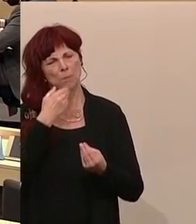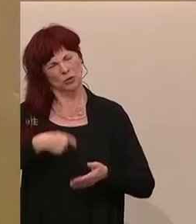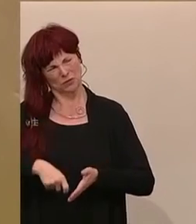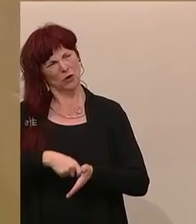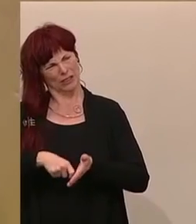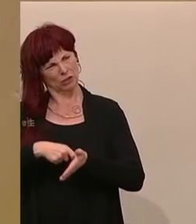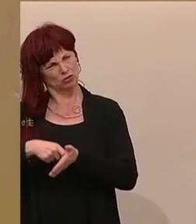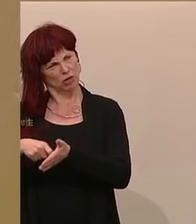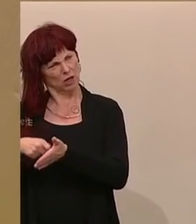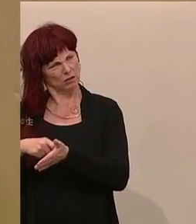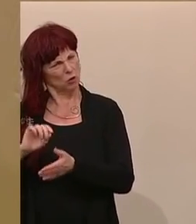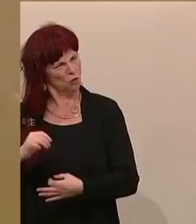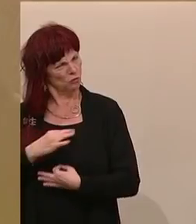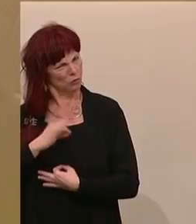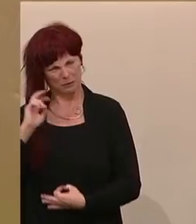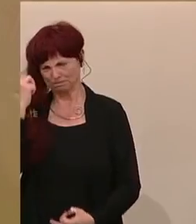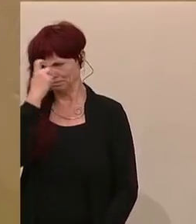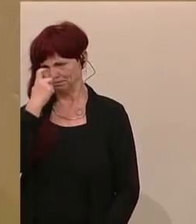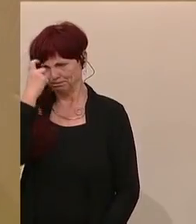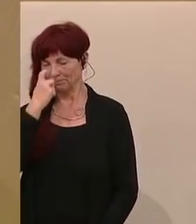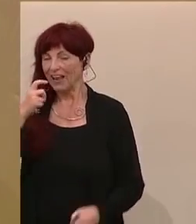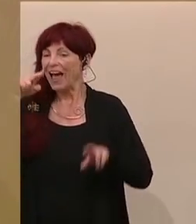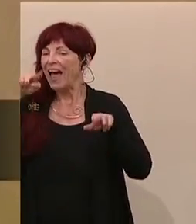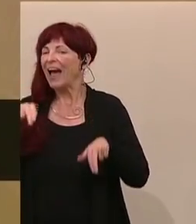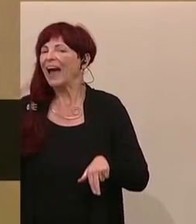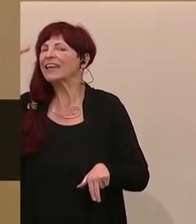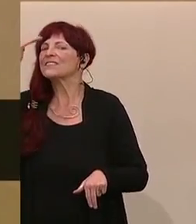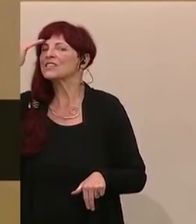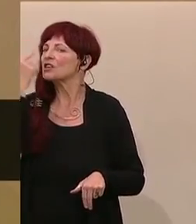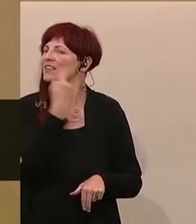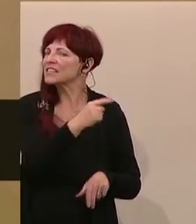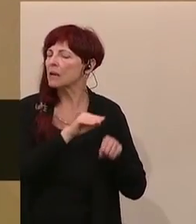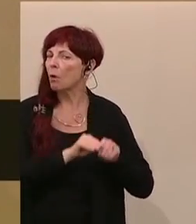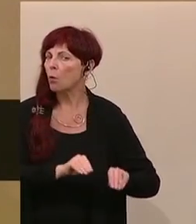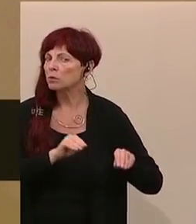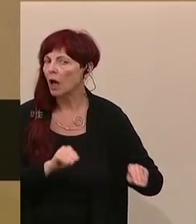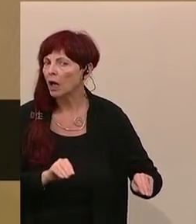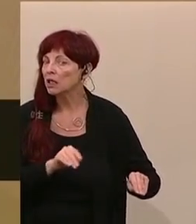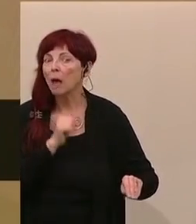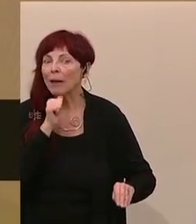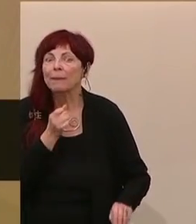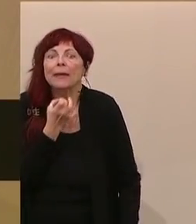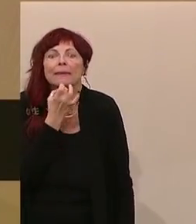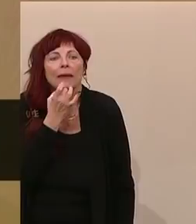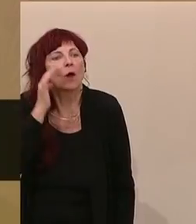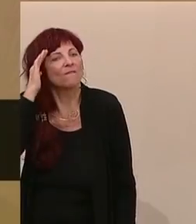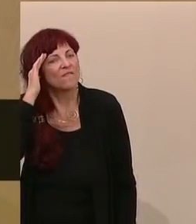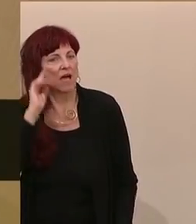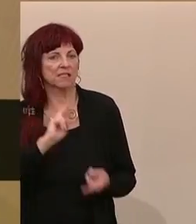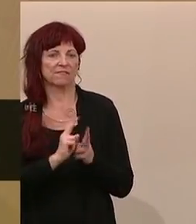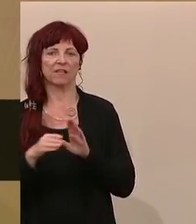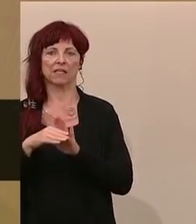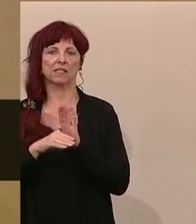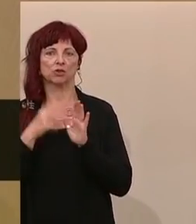ist, wie ungenau ein Rechtswissenschaftler, der auch noch unterrichtet, hier mit der geltenden Rechtsordnung umgeht. Der Herr